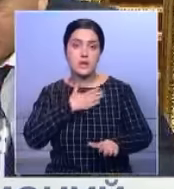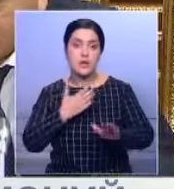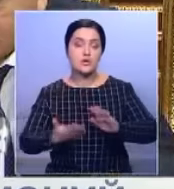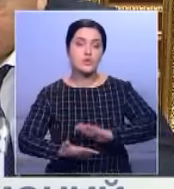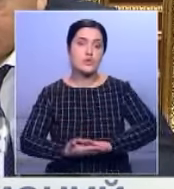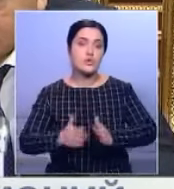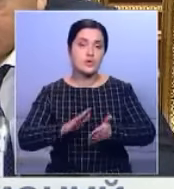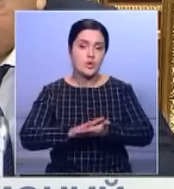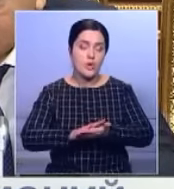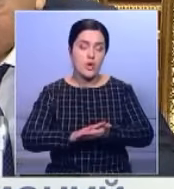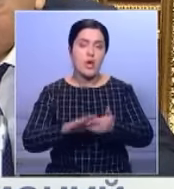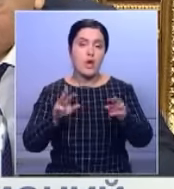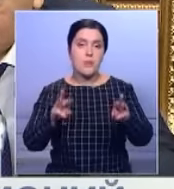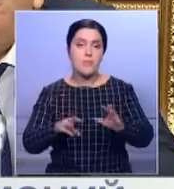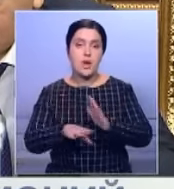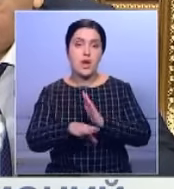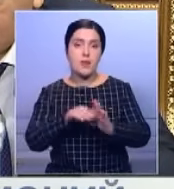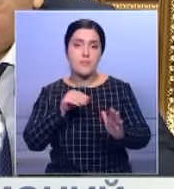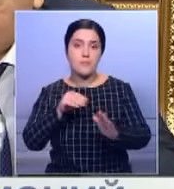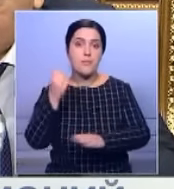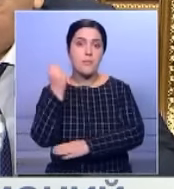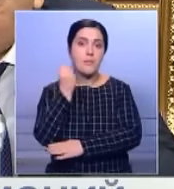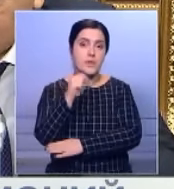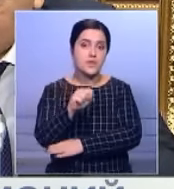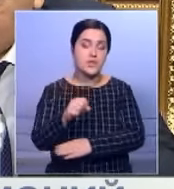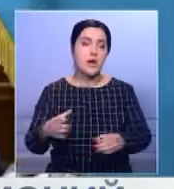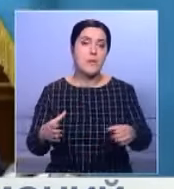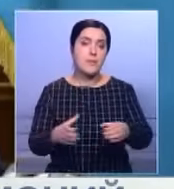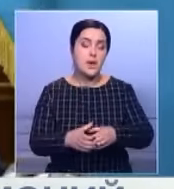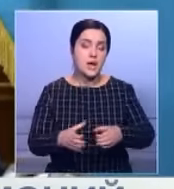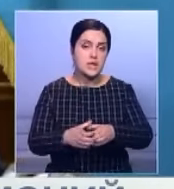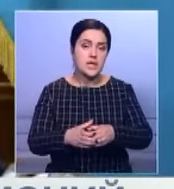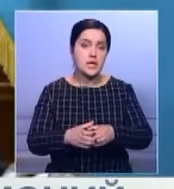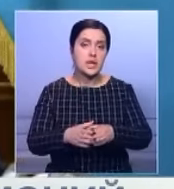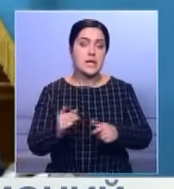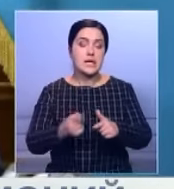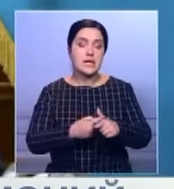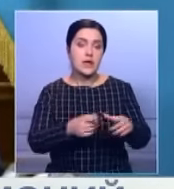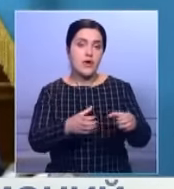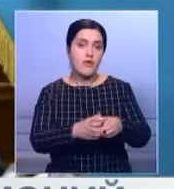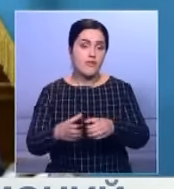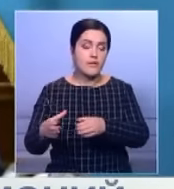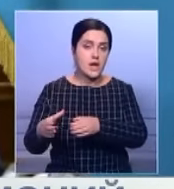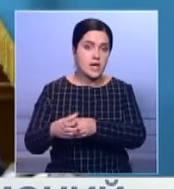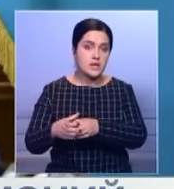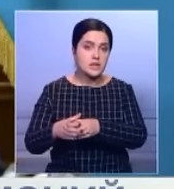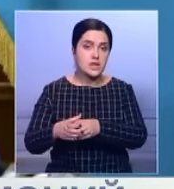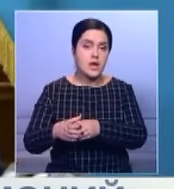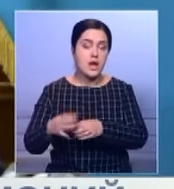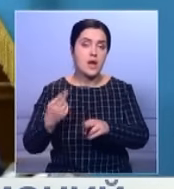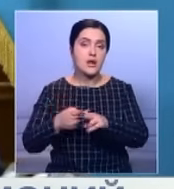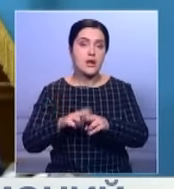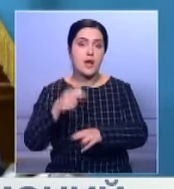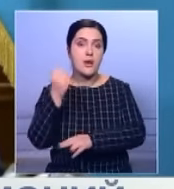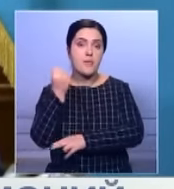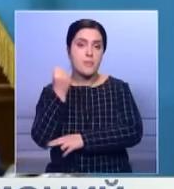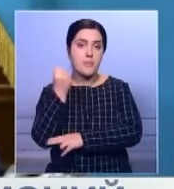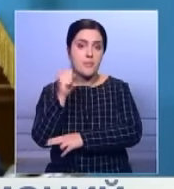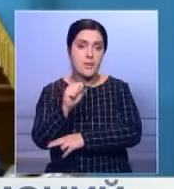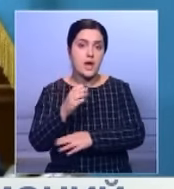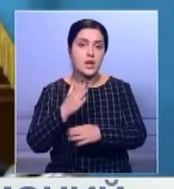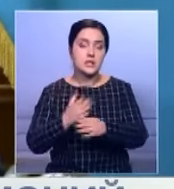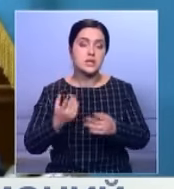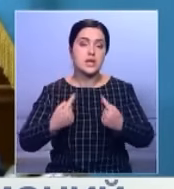условиях правительство формируется победившей партией или фракциями, которые победили, коалиция,